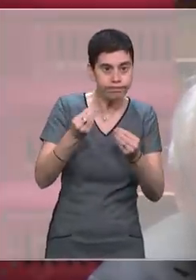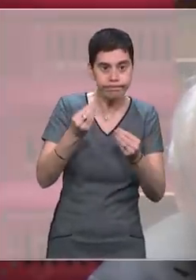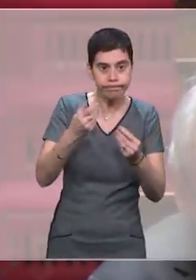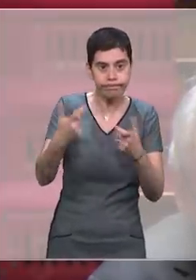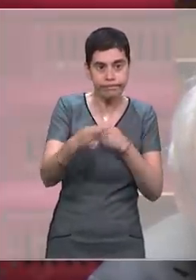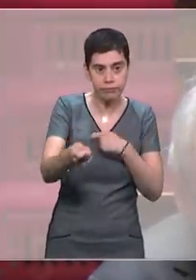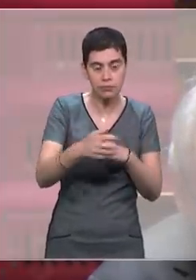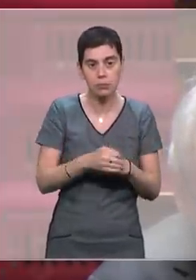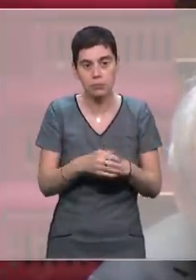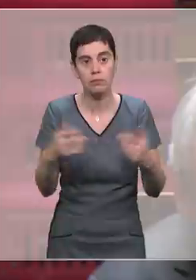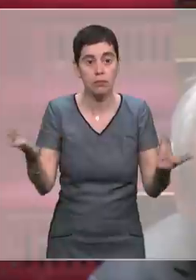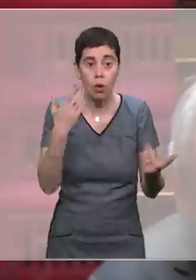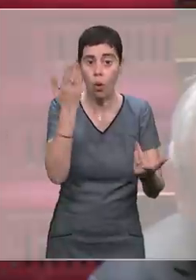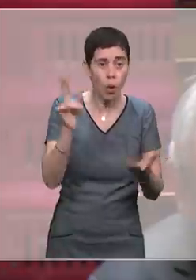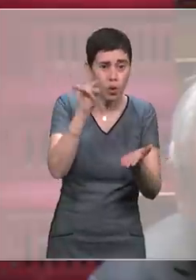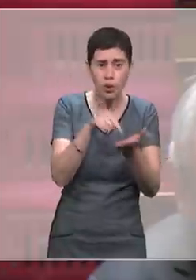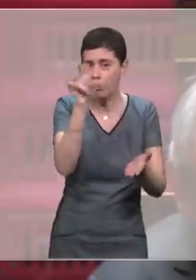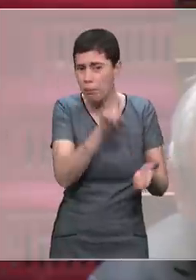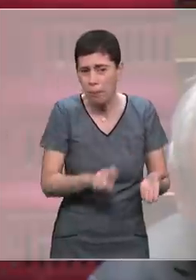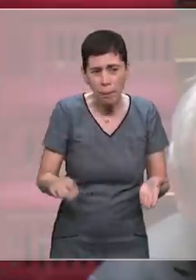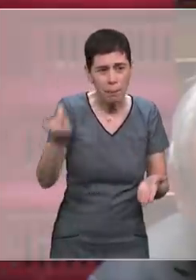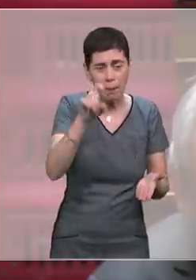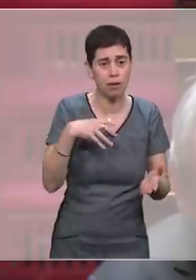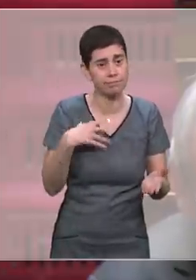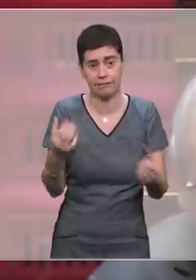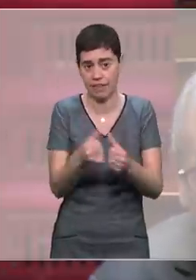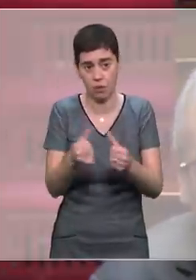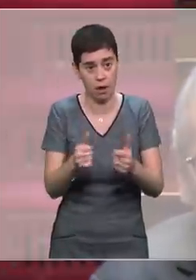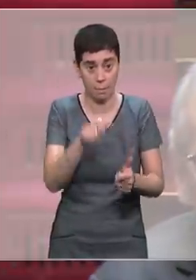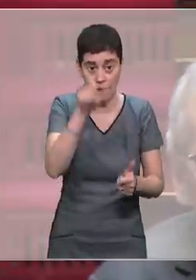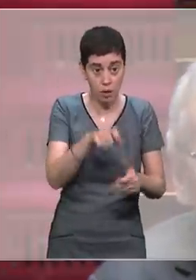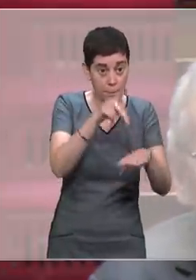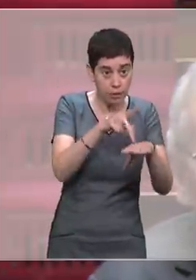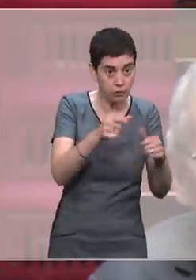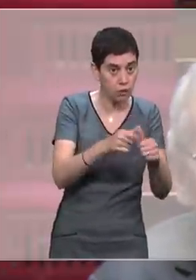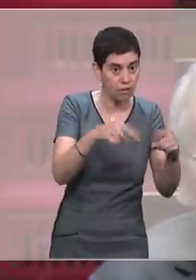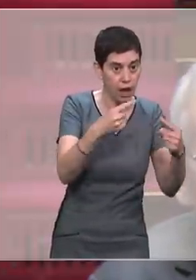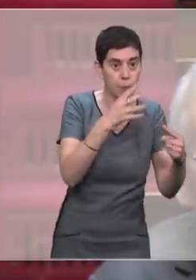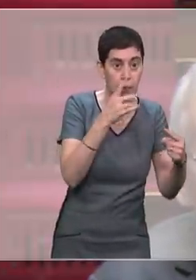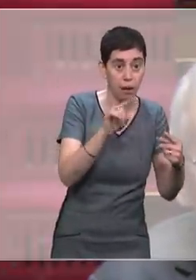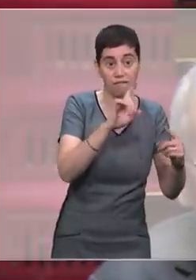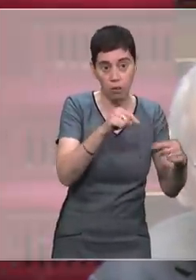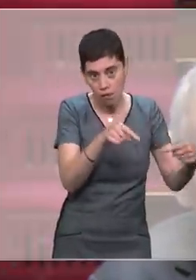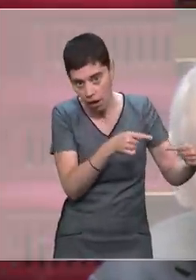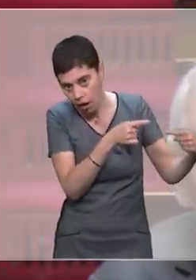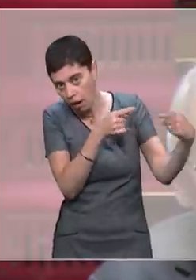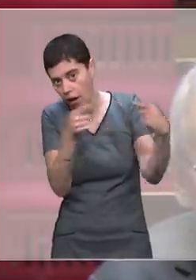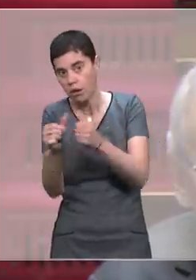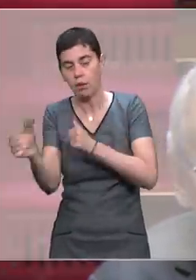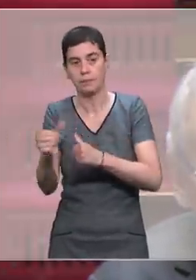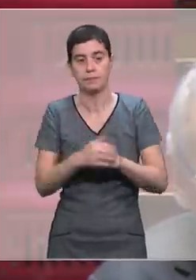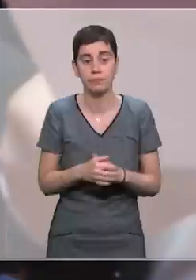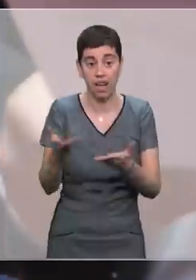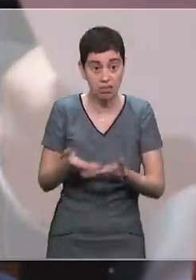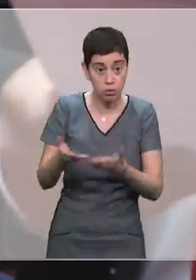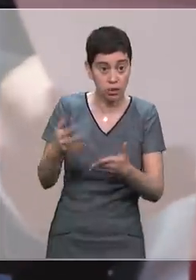l'absence de médecins en Mayenne, en Vendée ou ailleurs pourrait entraîner d'autres transhumances de patients dans des conditions aussi iniques. Et que dire de